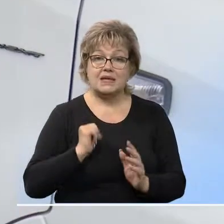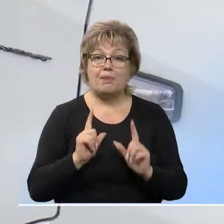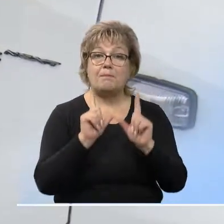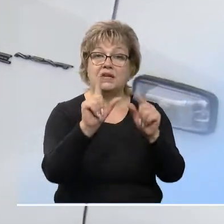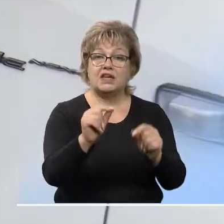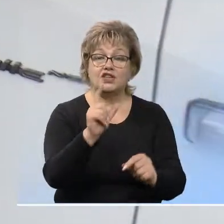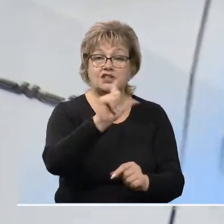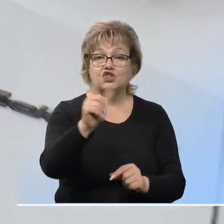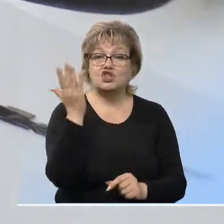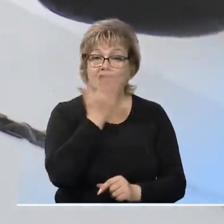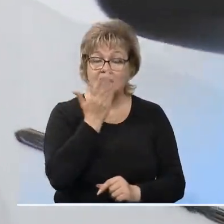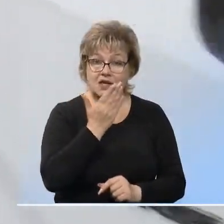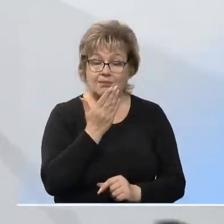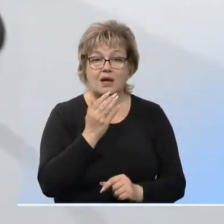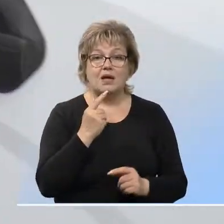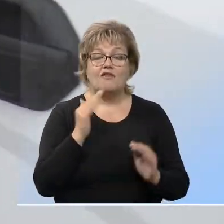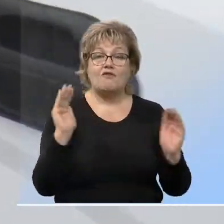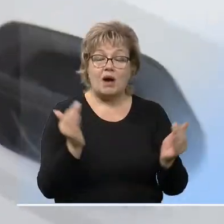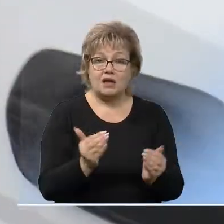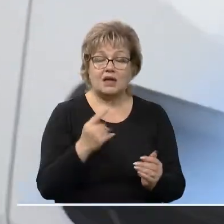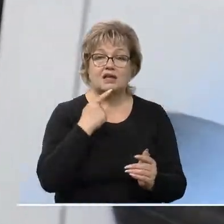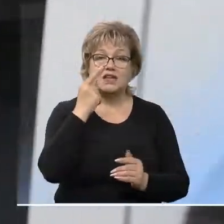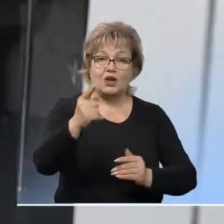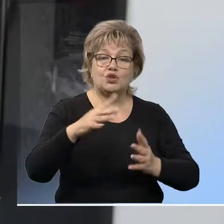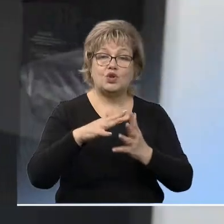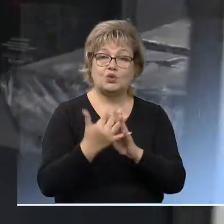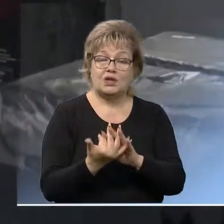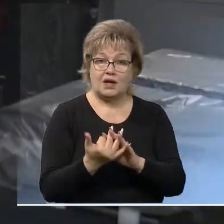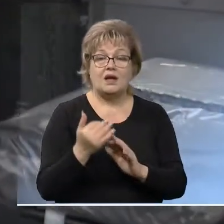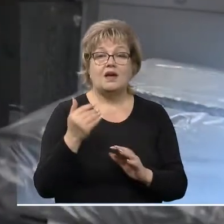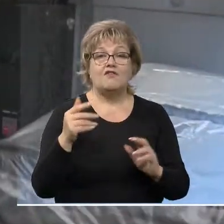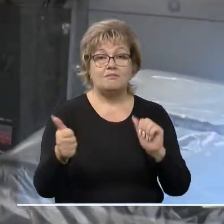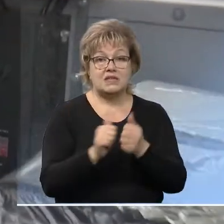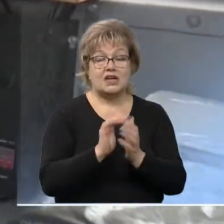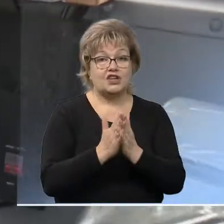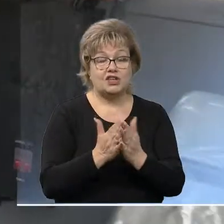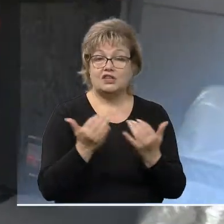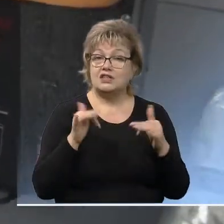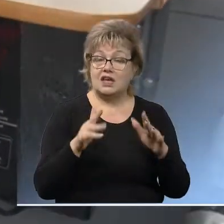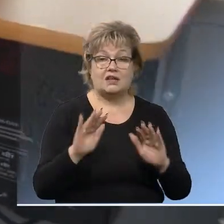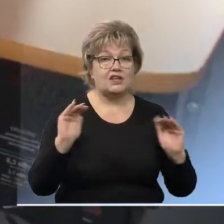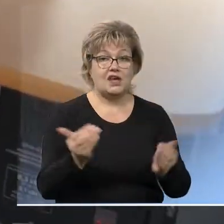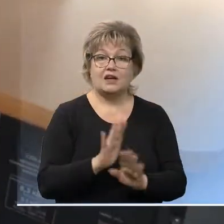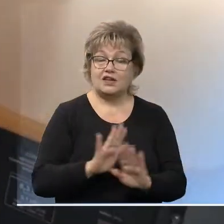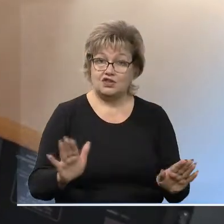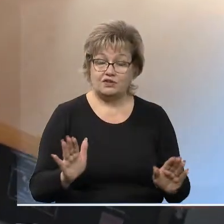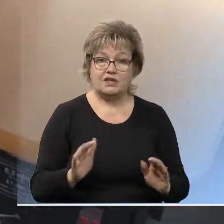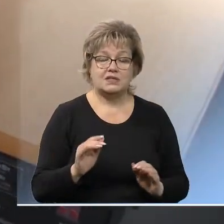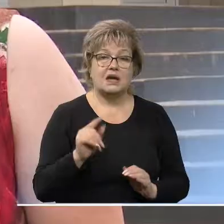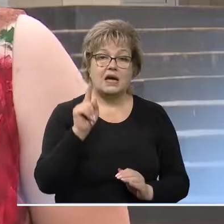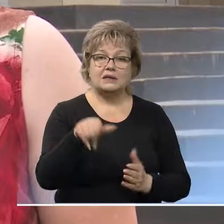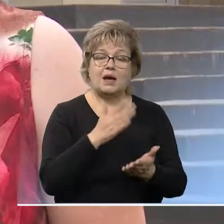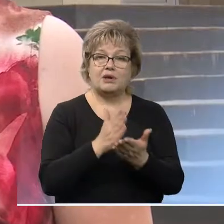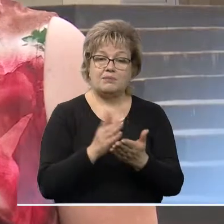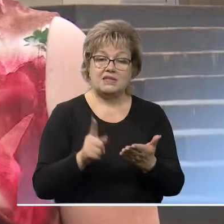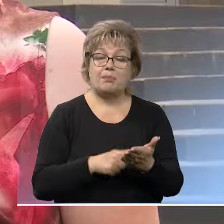сама приедет к читателям в самые малые и отдаленные хутора и поселки. Впрочем, просто обменом книг теперь дело не ограничивается.